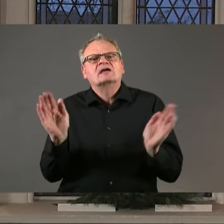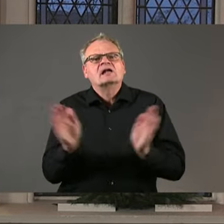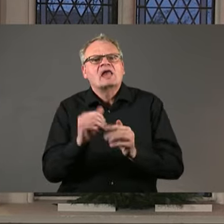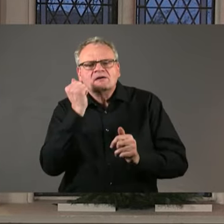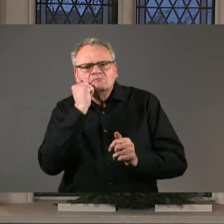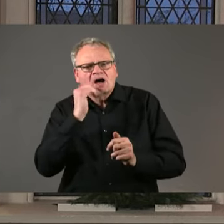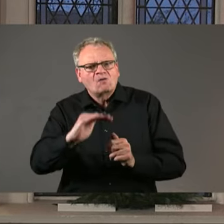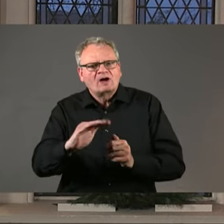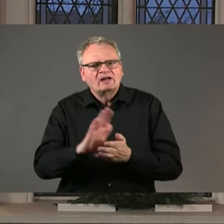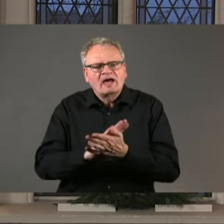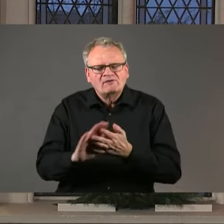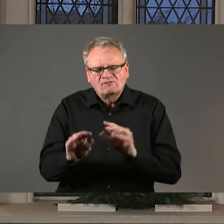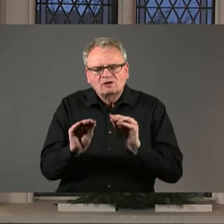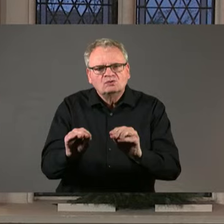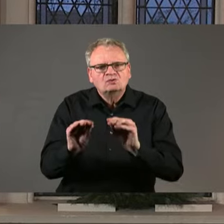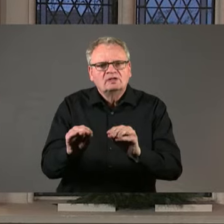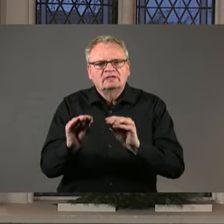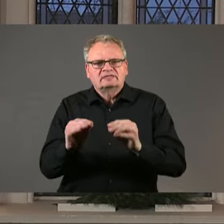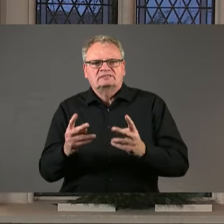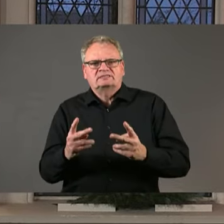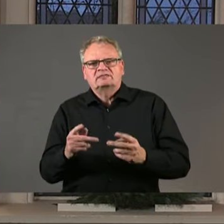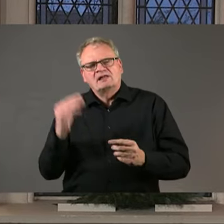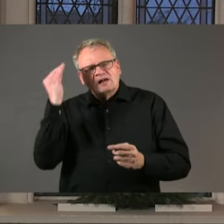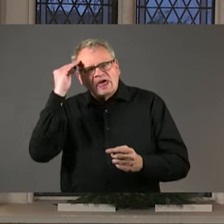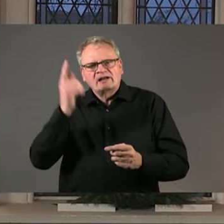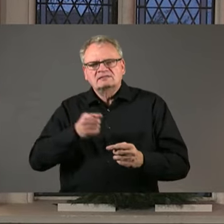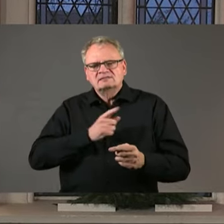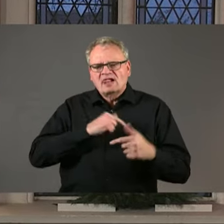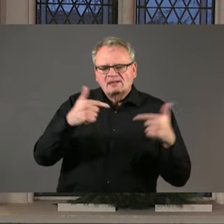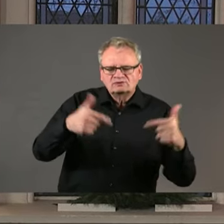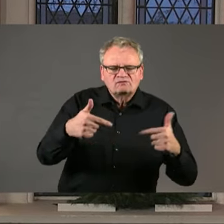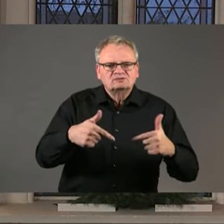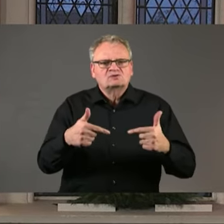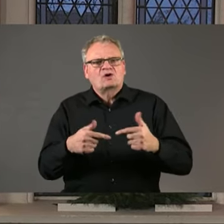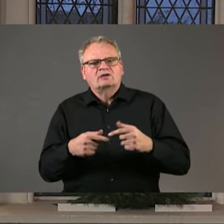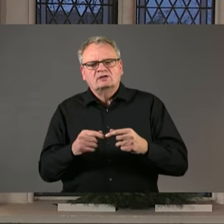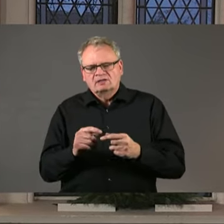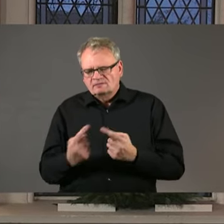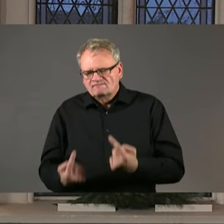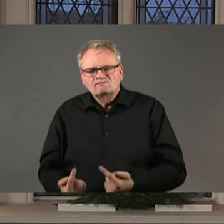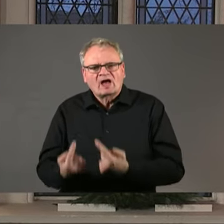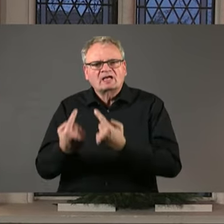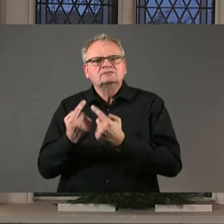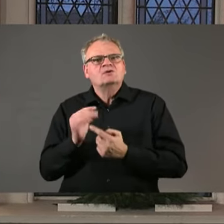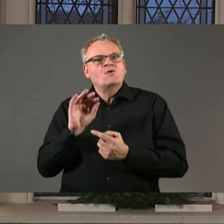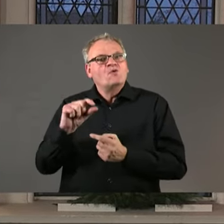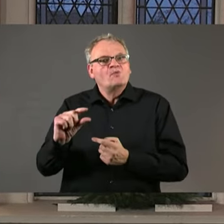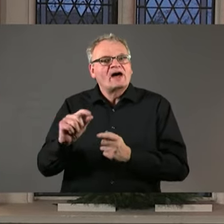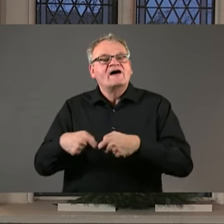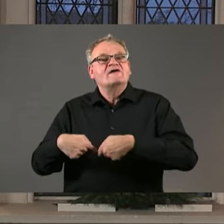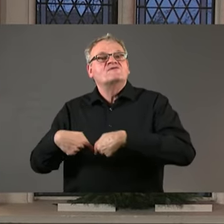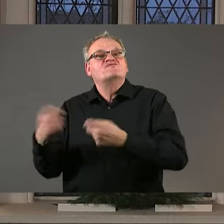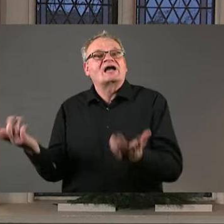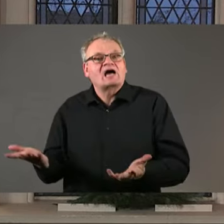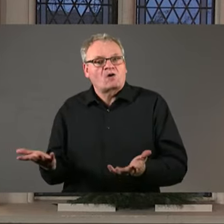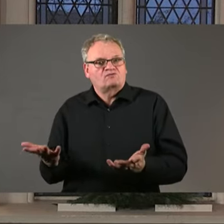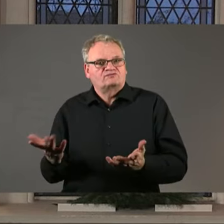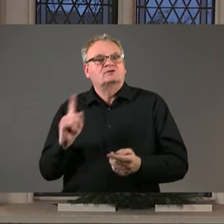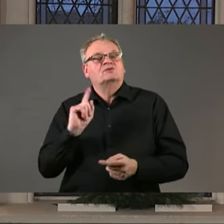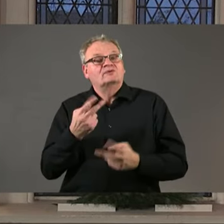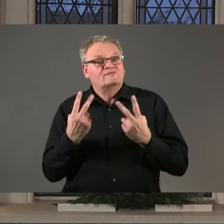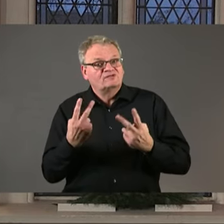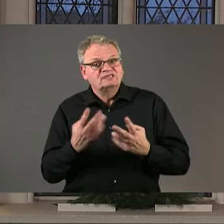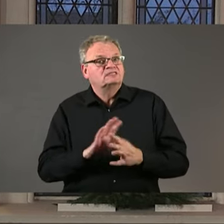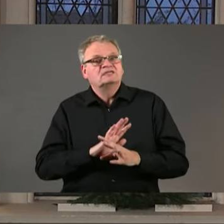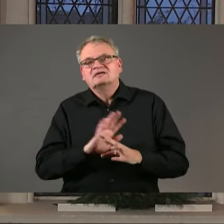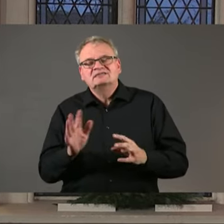machen. Die Familien lernen, sich selbst zu versorgen. Sie können Überschüsse verkaufen und das alles ohne Kunstdünger und